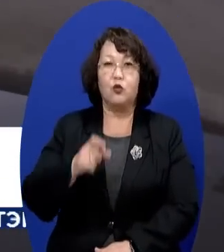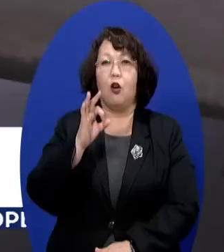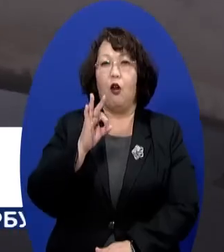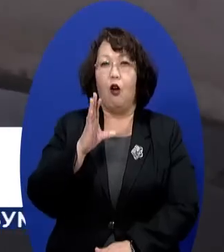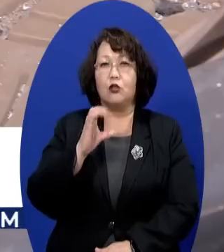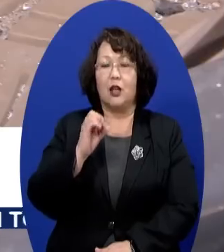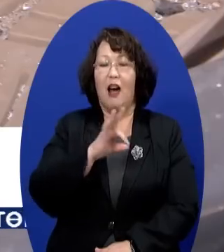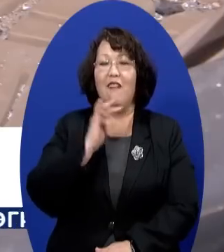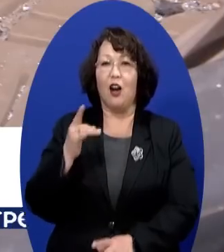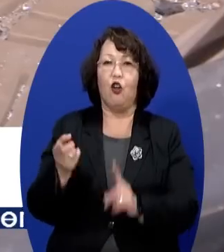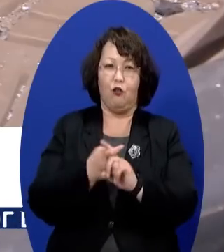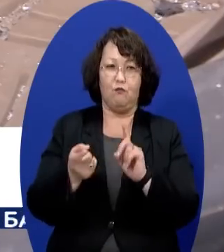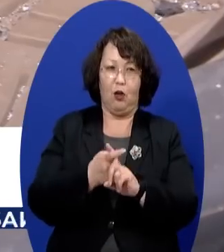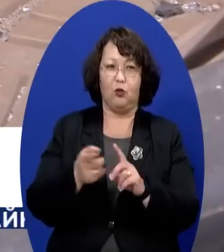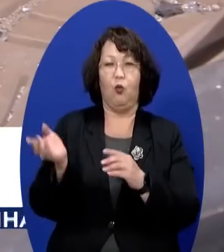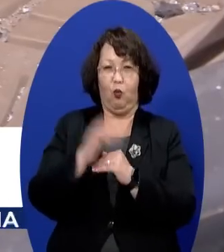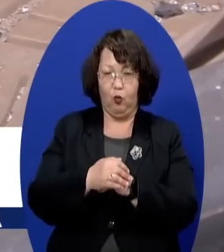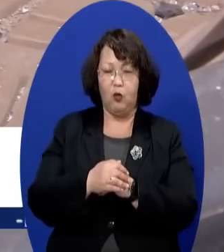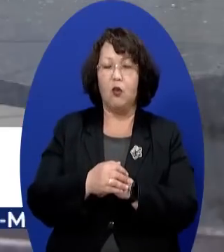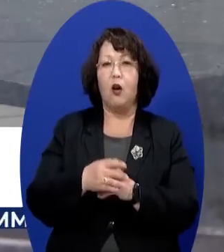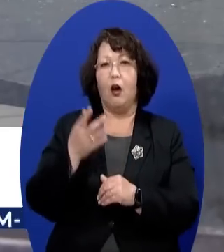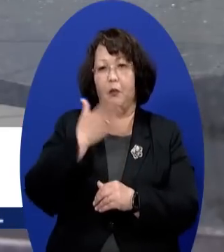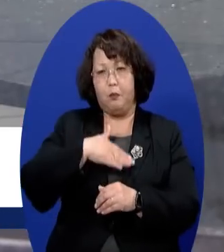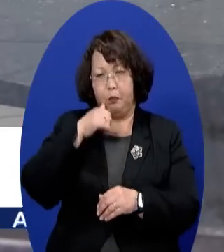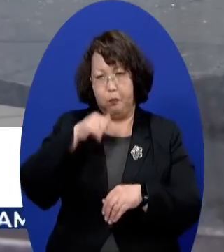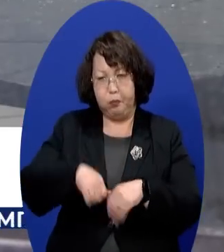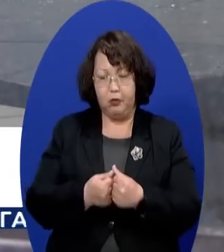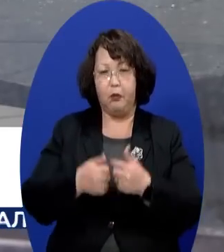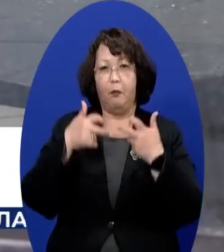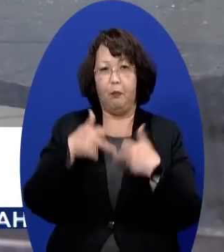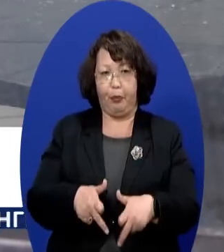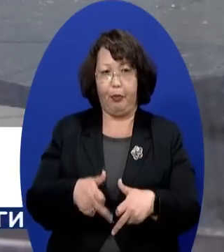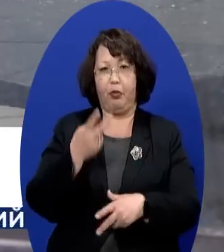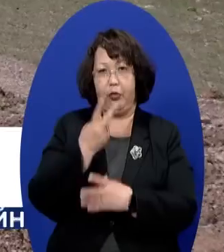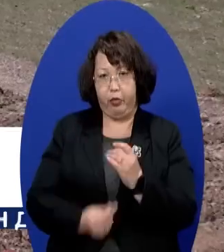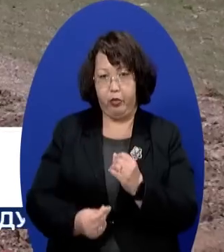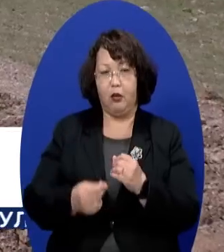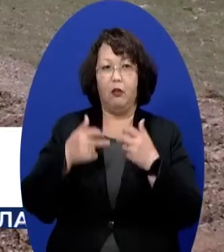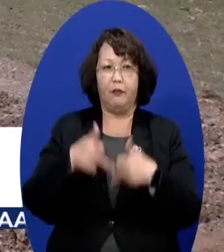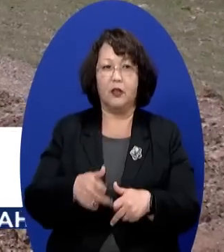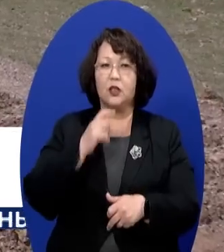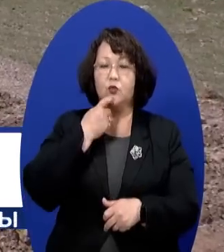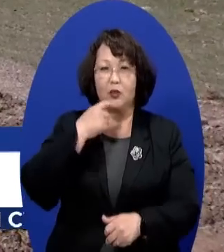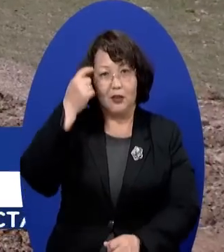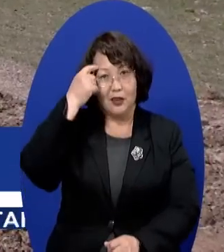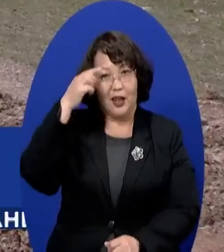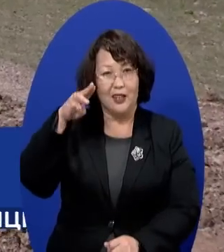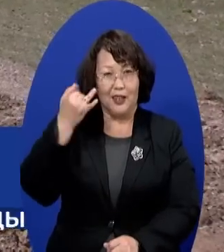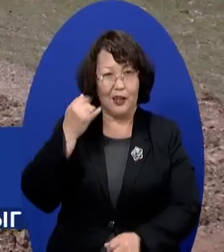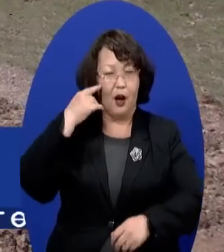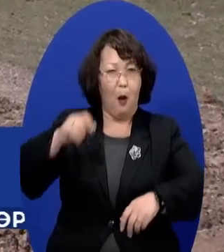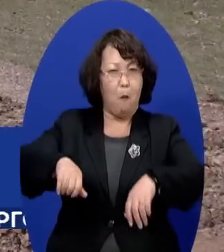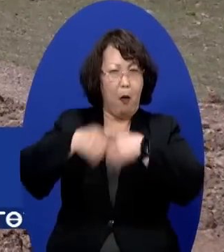гэмтдэг. Тэдний дийлэнхэнд хавсарсан гэмтэлтэй хөгжлийн бэрхшээлтэй болж үлддэг юм байна. Тархины гэмтлүүд бол 70% эзэлж